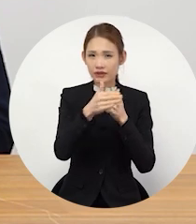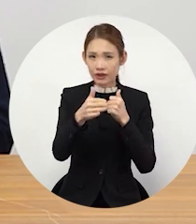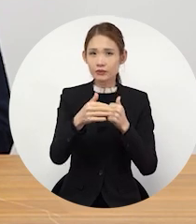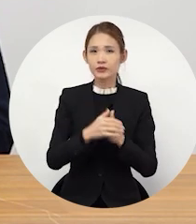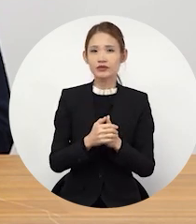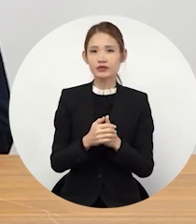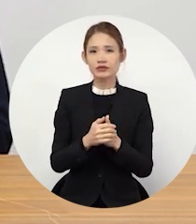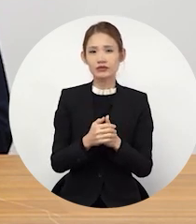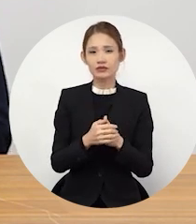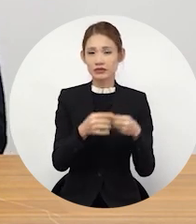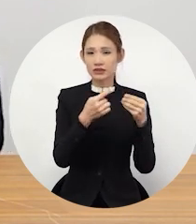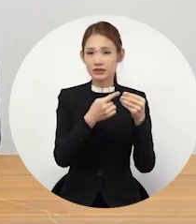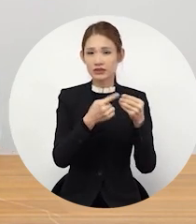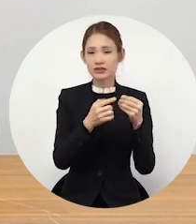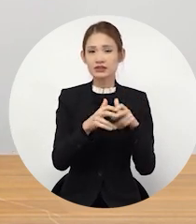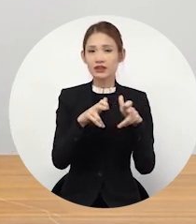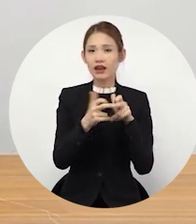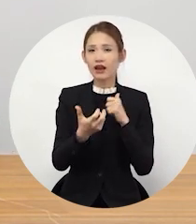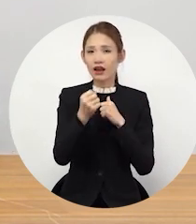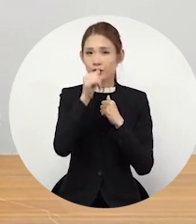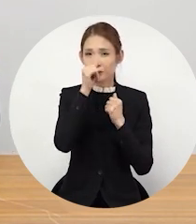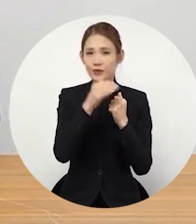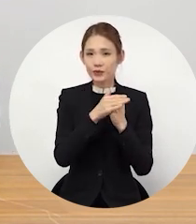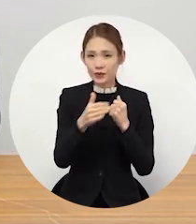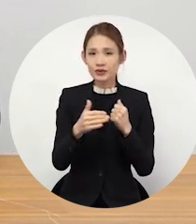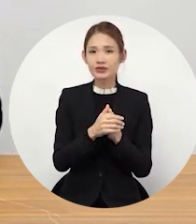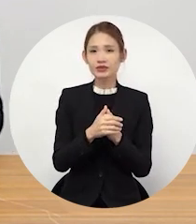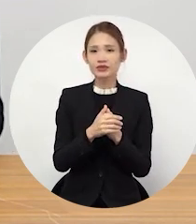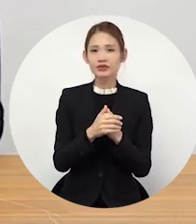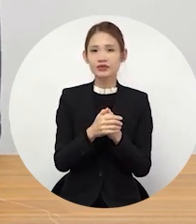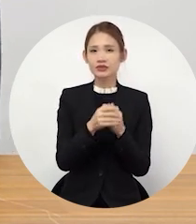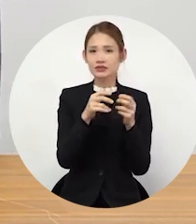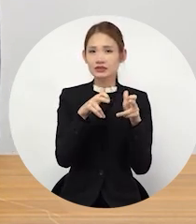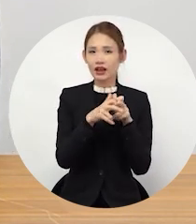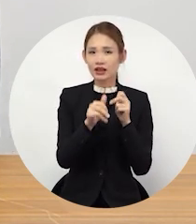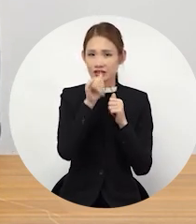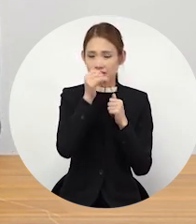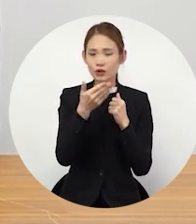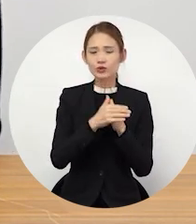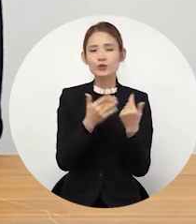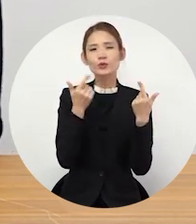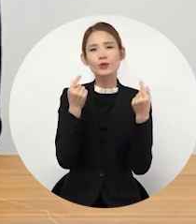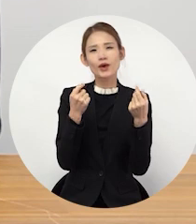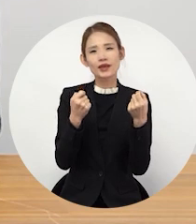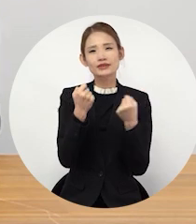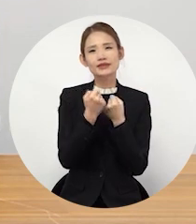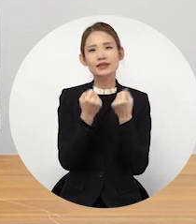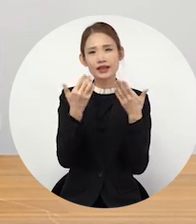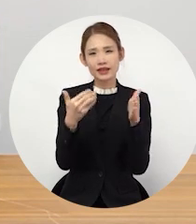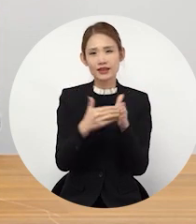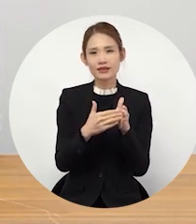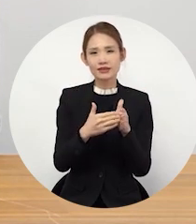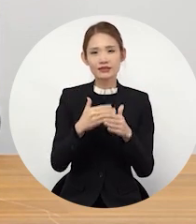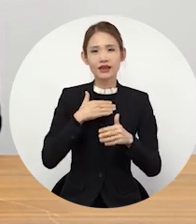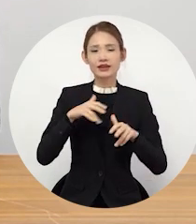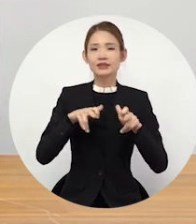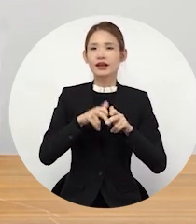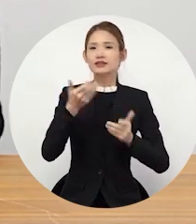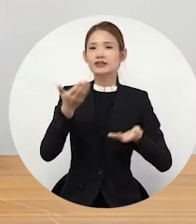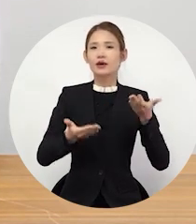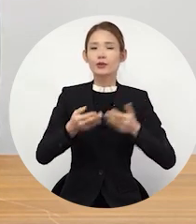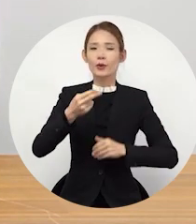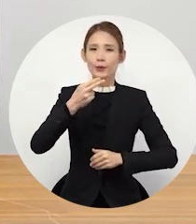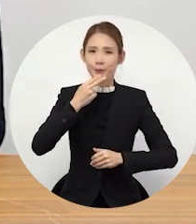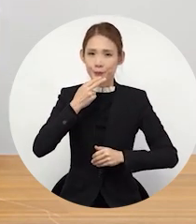있으니까 1번은 장애가 있으니까 장애가 있어도 네. 똑같이 해야 돼. 맞아요. 장애인이어도 비장애인과 난